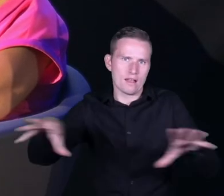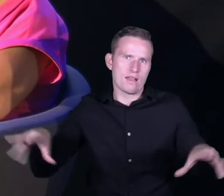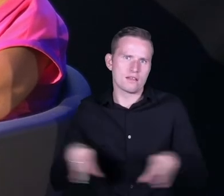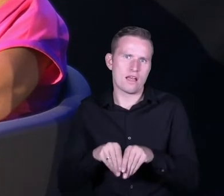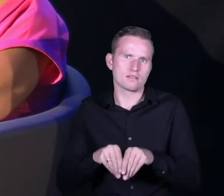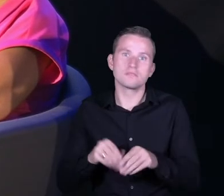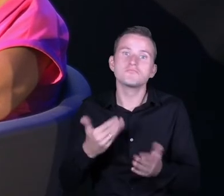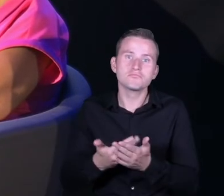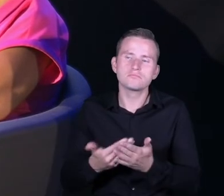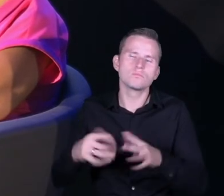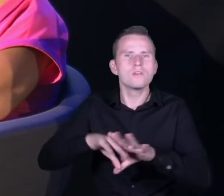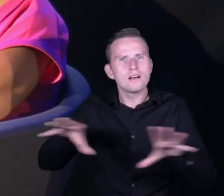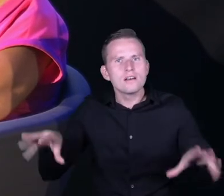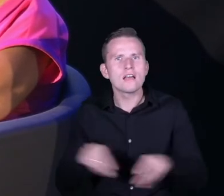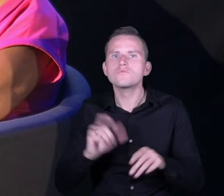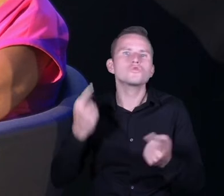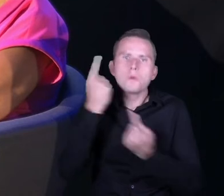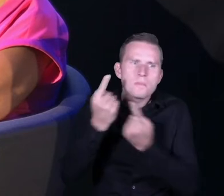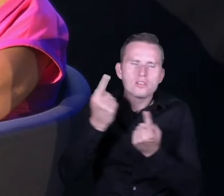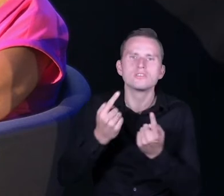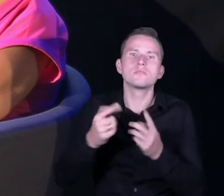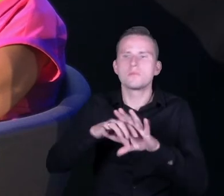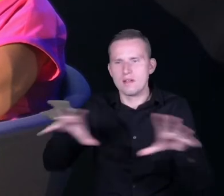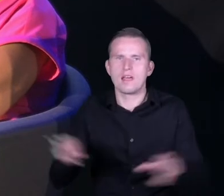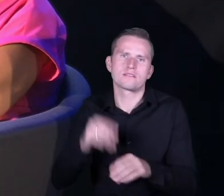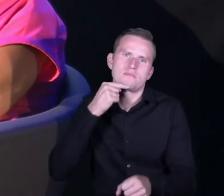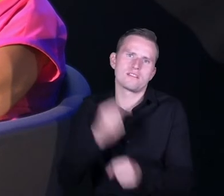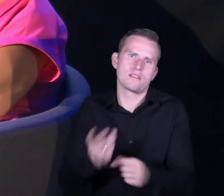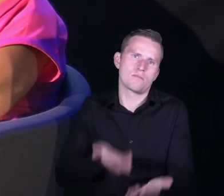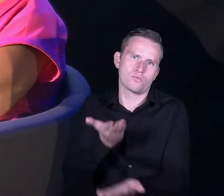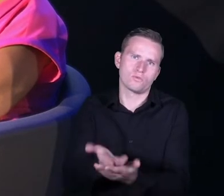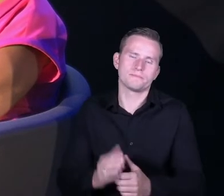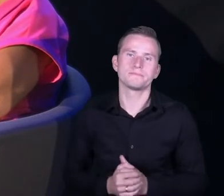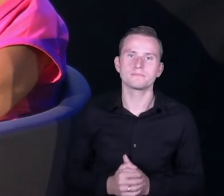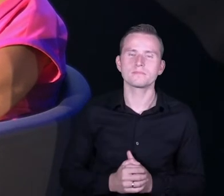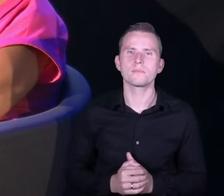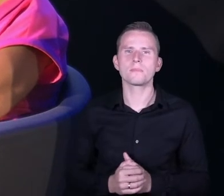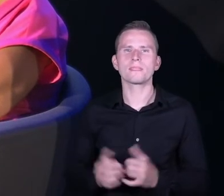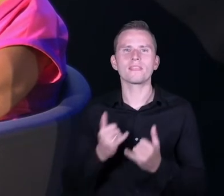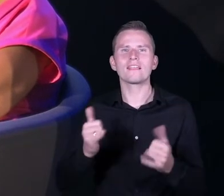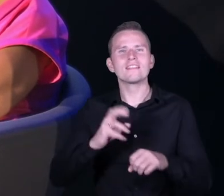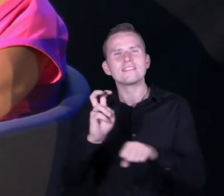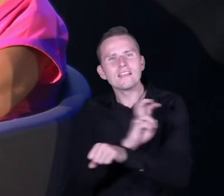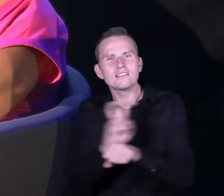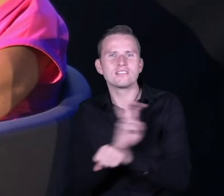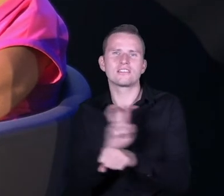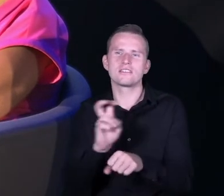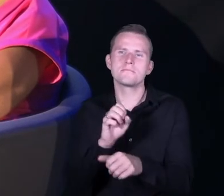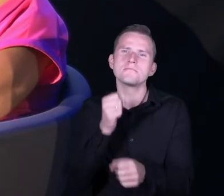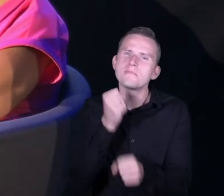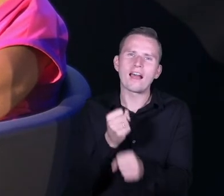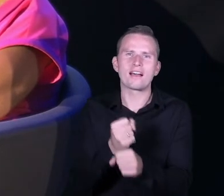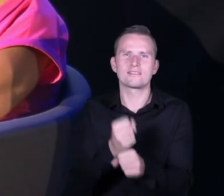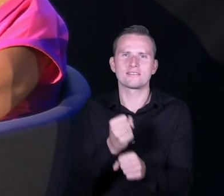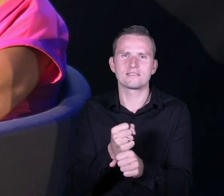nasze wspólne stanowisko i propozycje. Frenetowskie techniki pracy bardzo wpływają